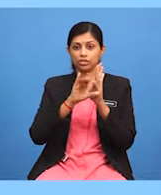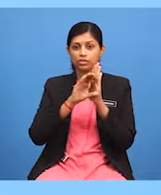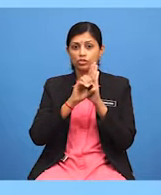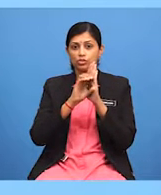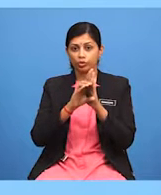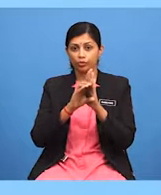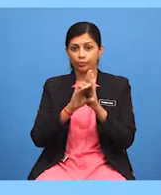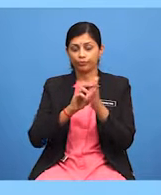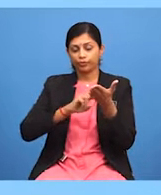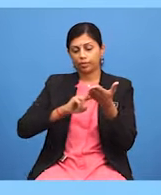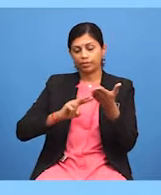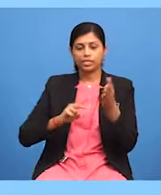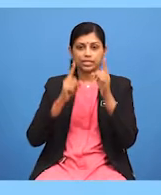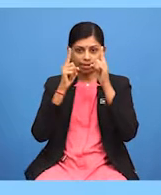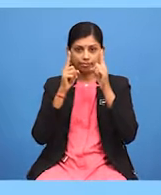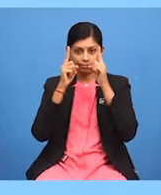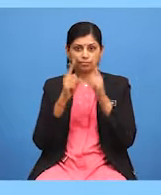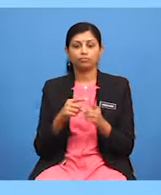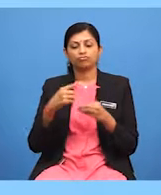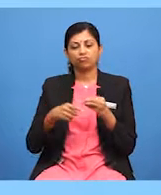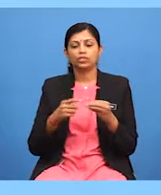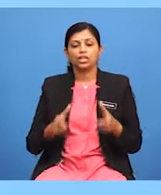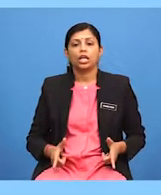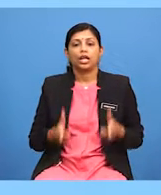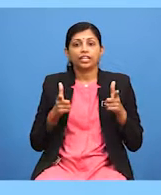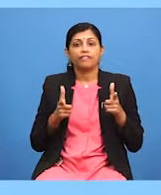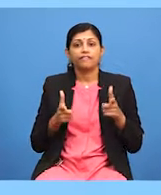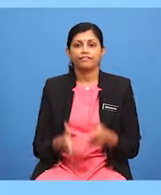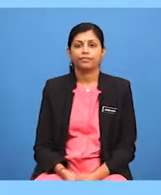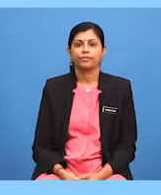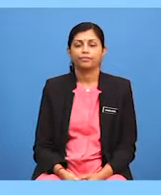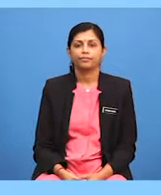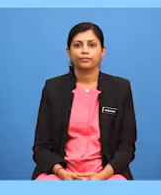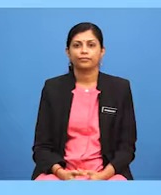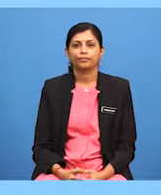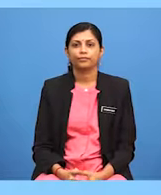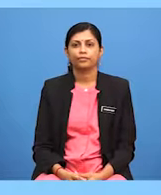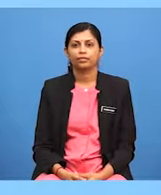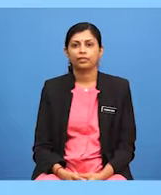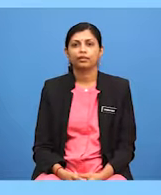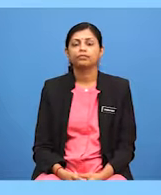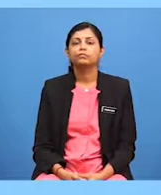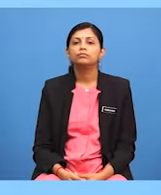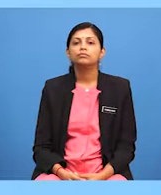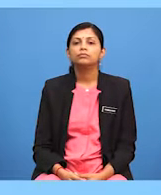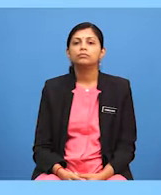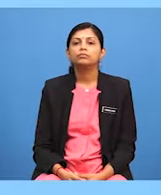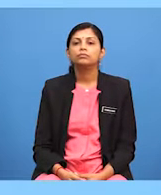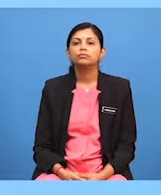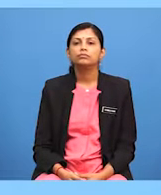kuasa negatif 2, seterusnya didarabkan dengan nilai ketinggian